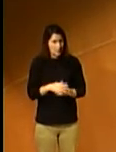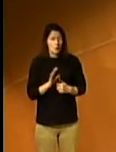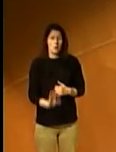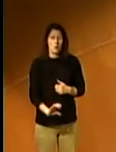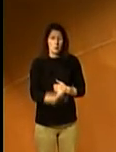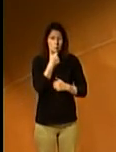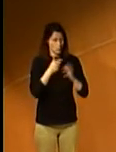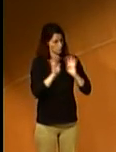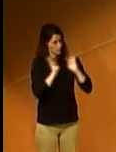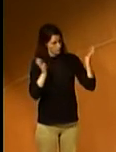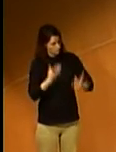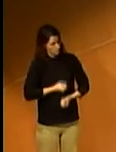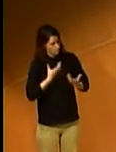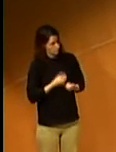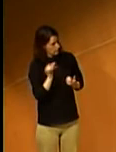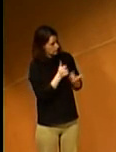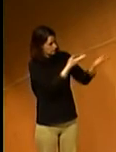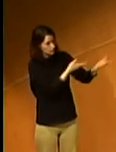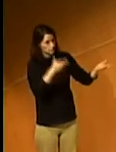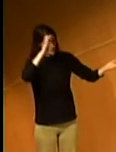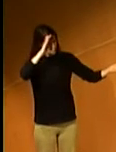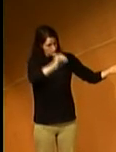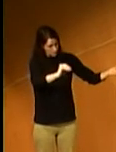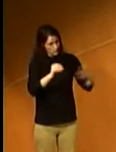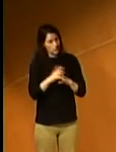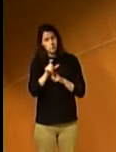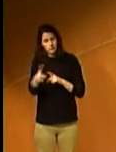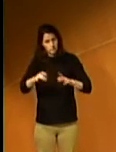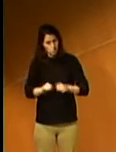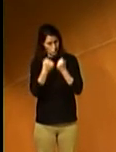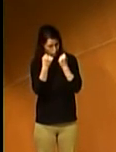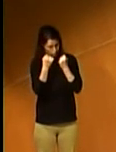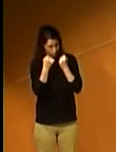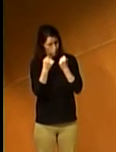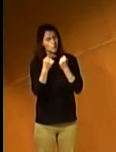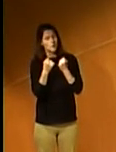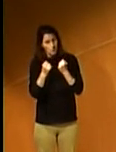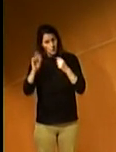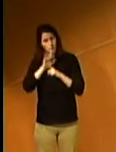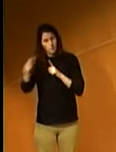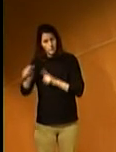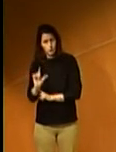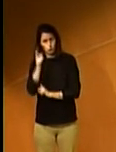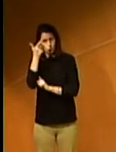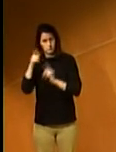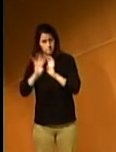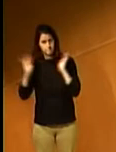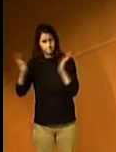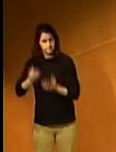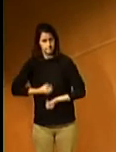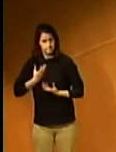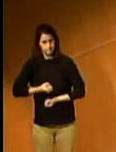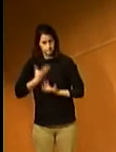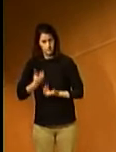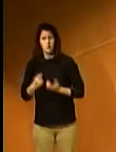ronde avec des professionnels. Ensuite, on fera une petite pause. Nous aurons ensuite une deuxième table ronde